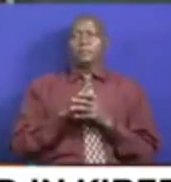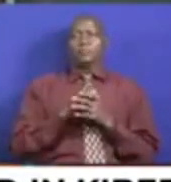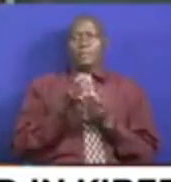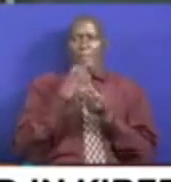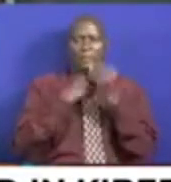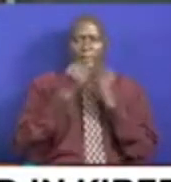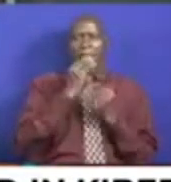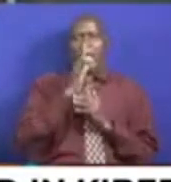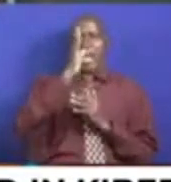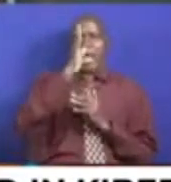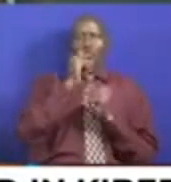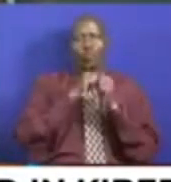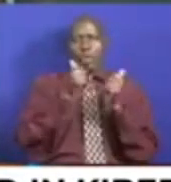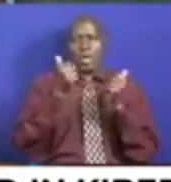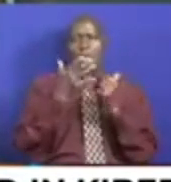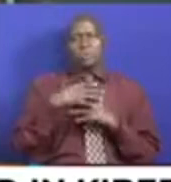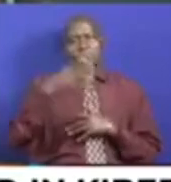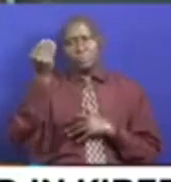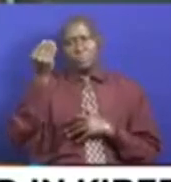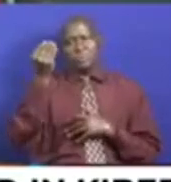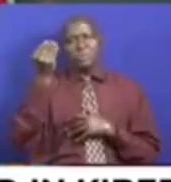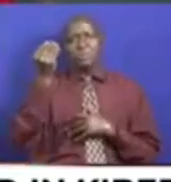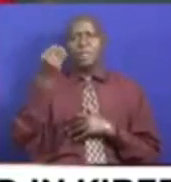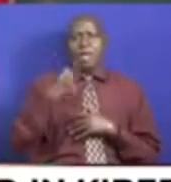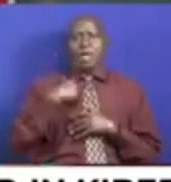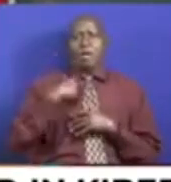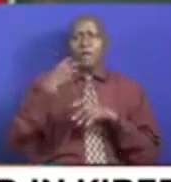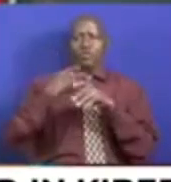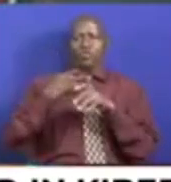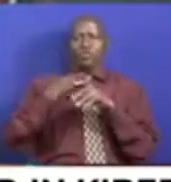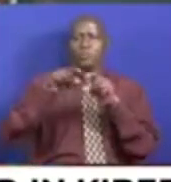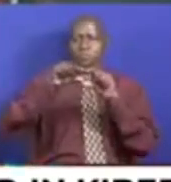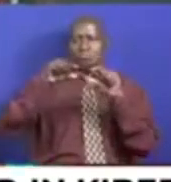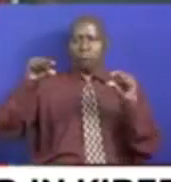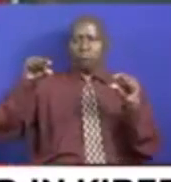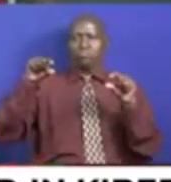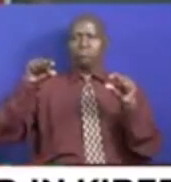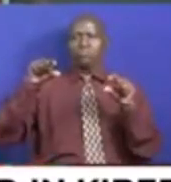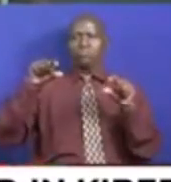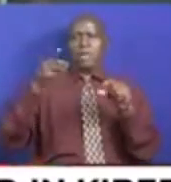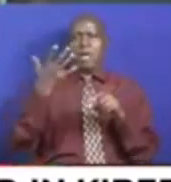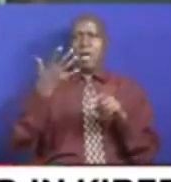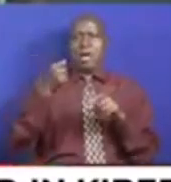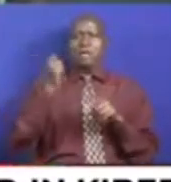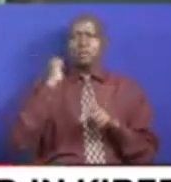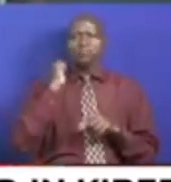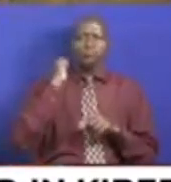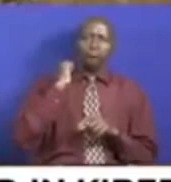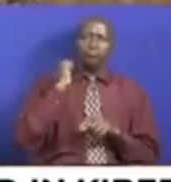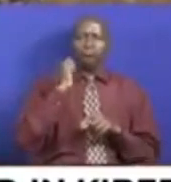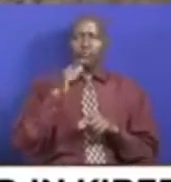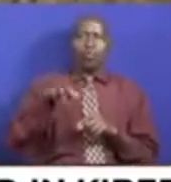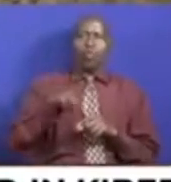vizuri, akatoka. Alikuwa amebeba chuma, hiyo chuma iko pale kwa mkono, akitembea tu hapa kwa